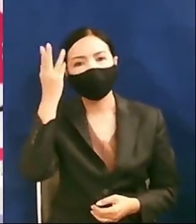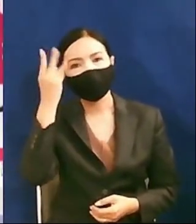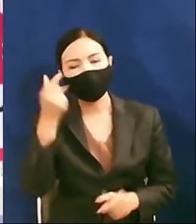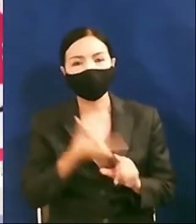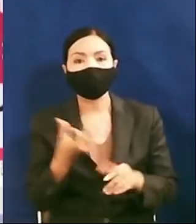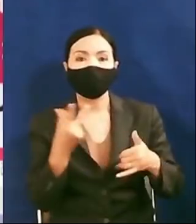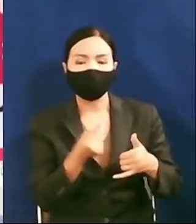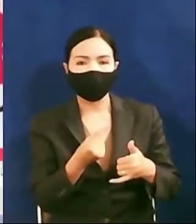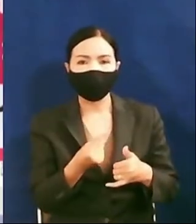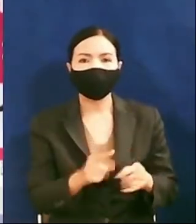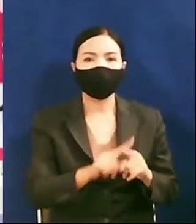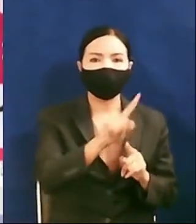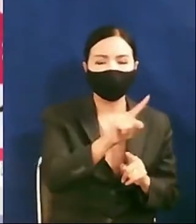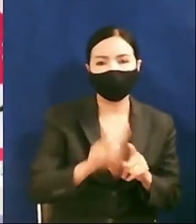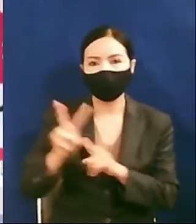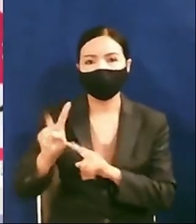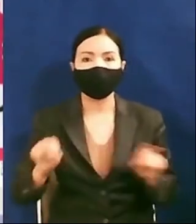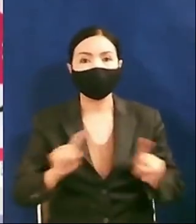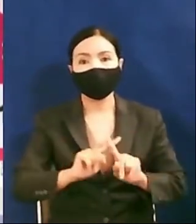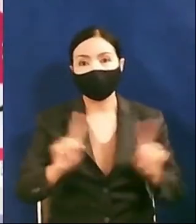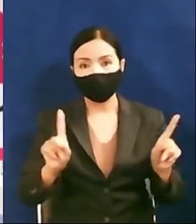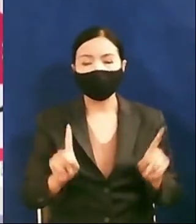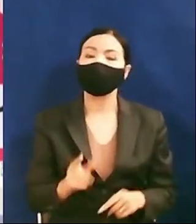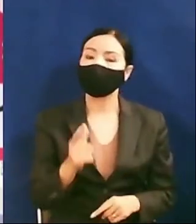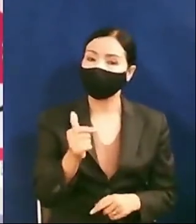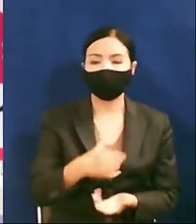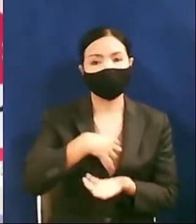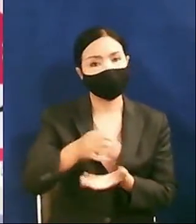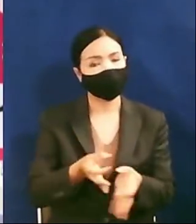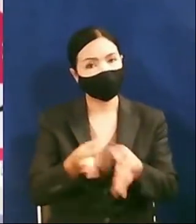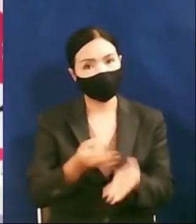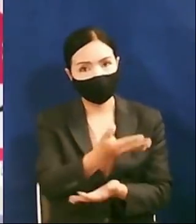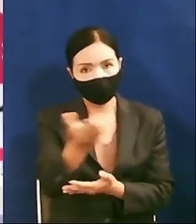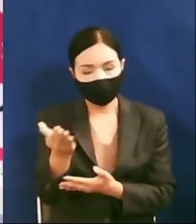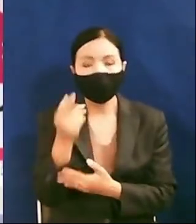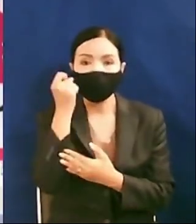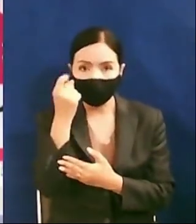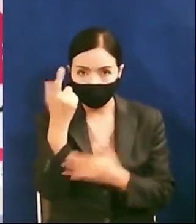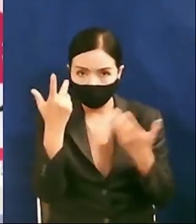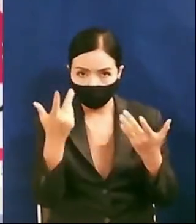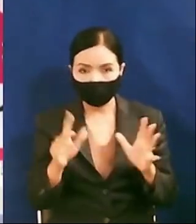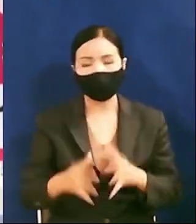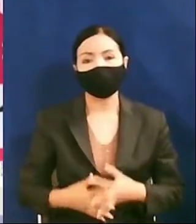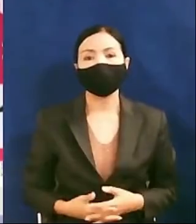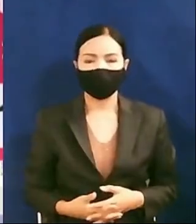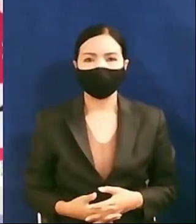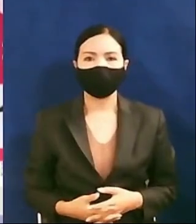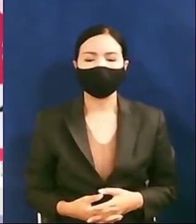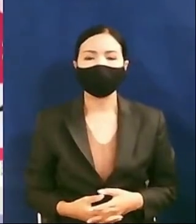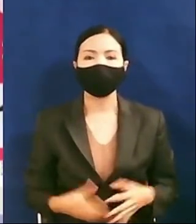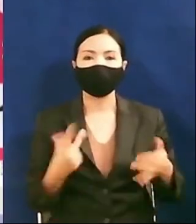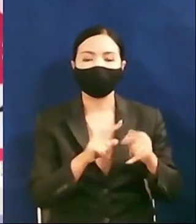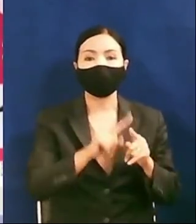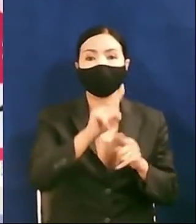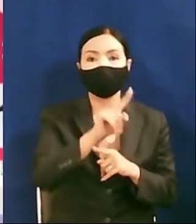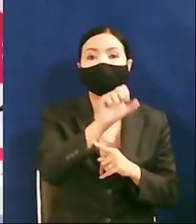คซีนไข้ซึ่งก็มีการเรียนชี้แจงกับพี่น้องประชาชนมาสักระยะหนึ่งแล้วนะครับการที่ซิโนแวคเข็มแร